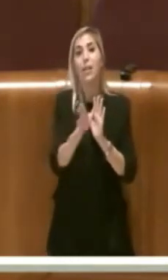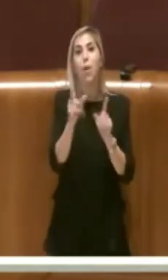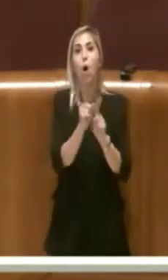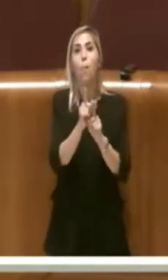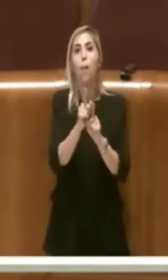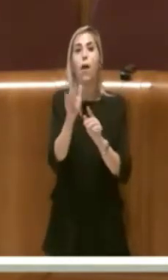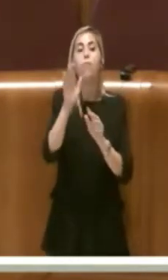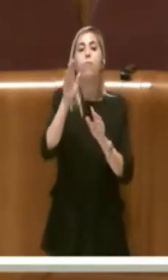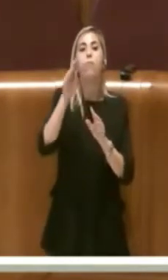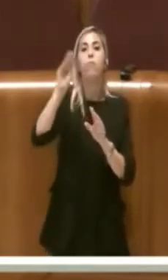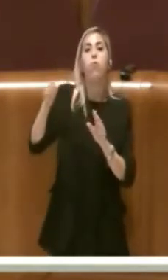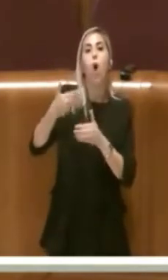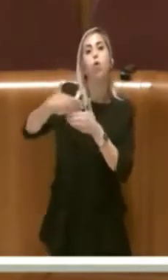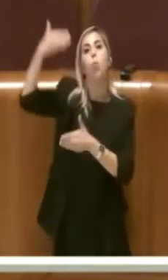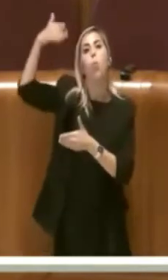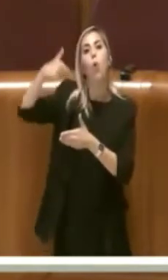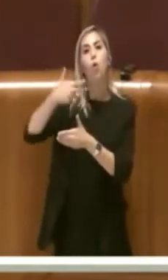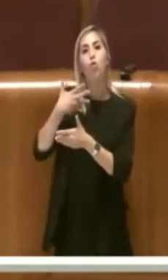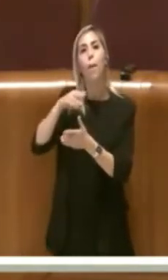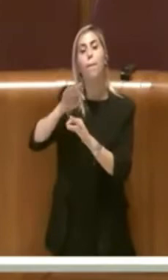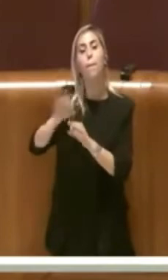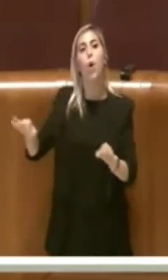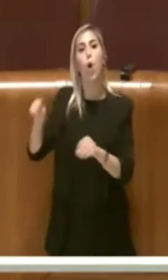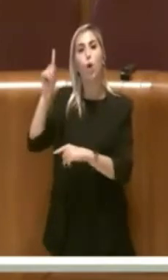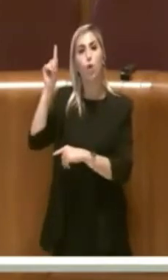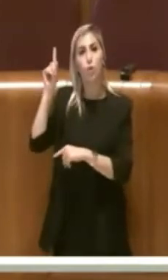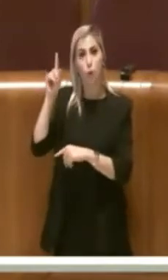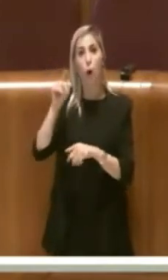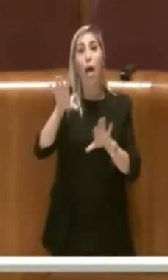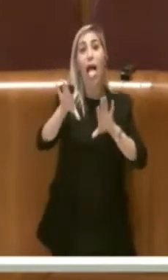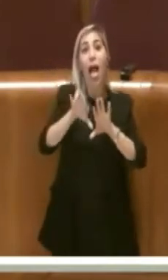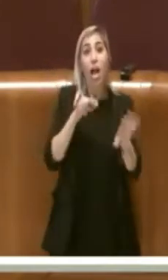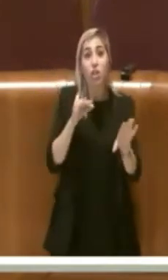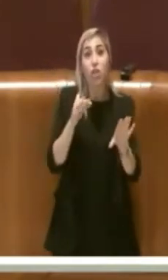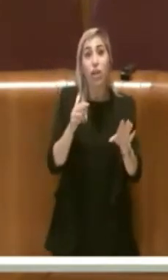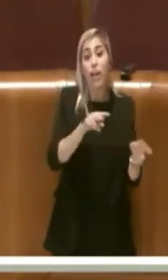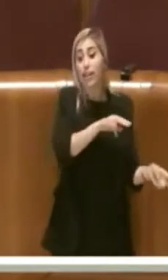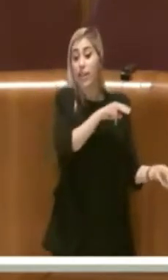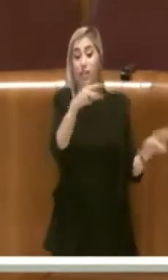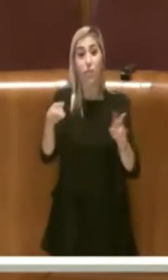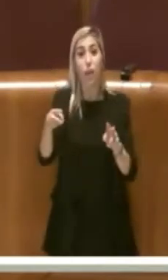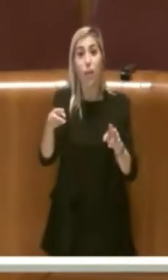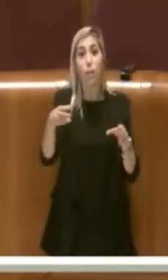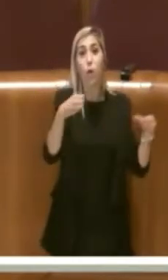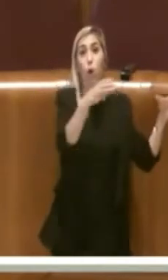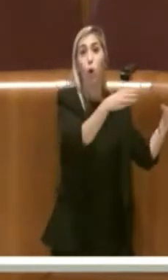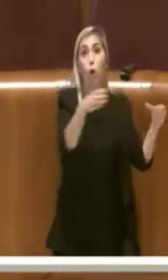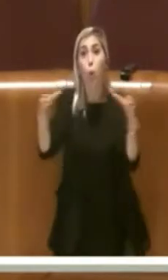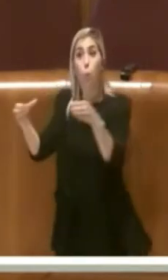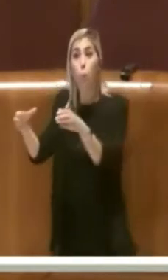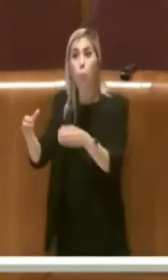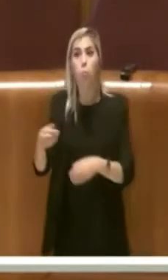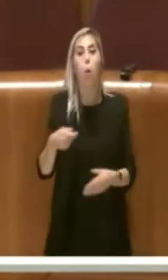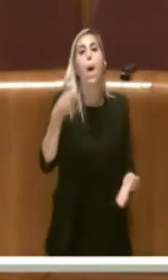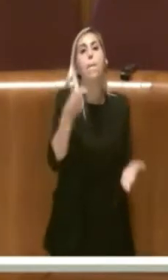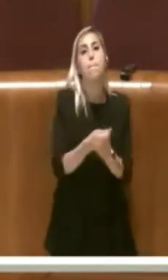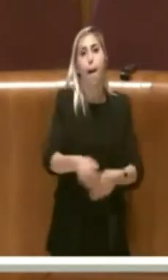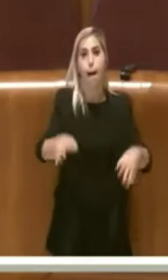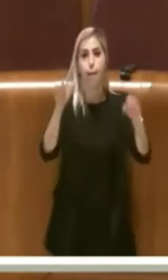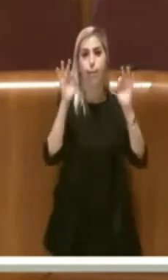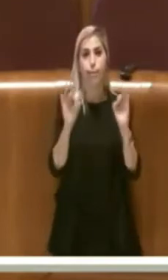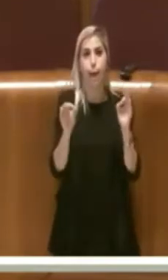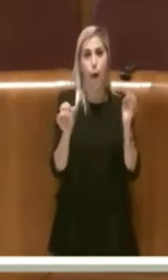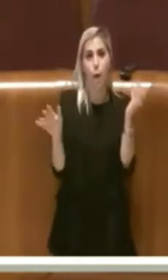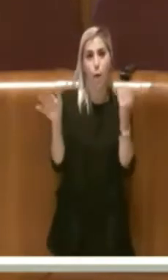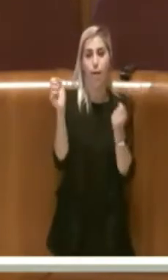quella un vuoto, la scelta di un immobile, il trasferimento dei gruppi in un immobile a costo zero, e